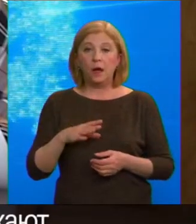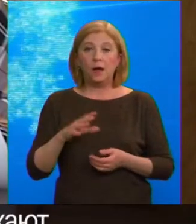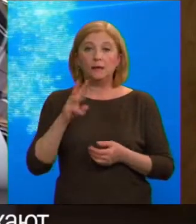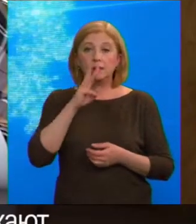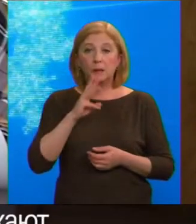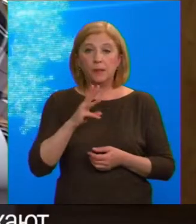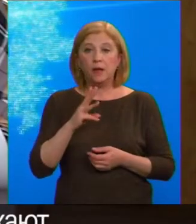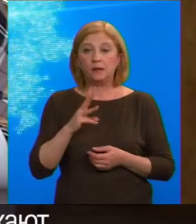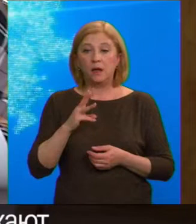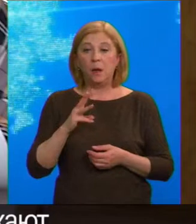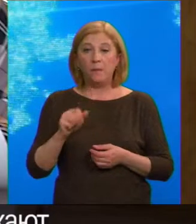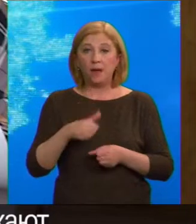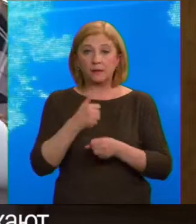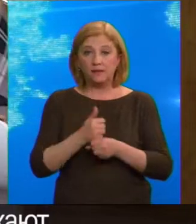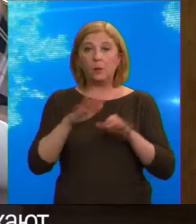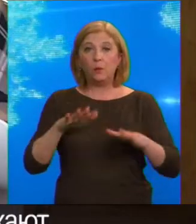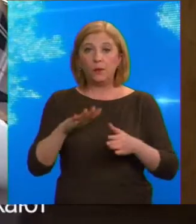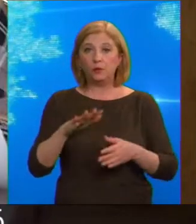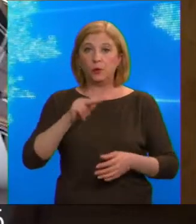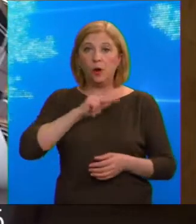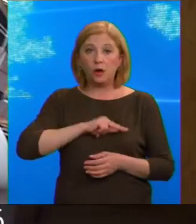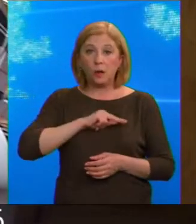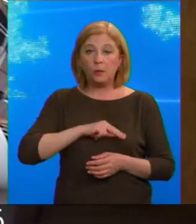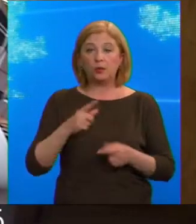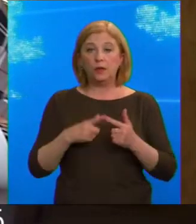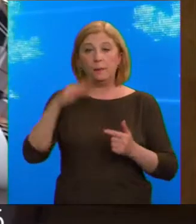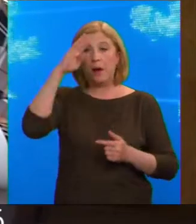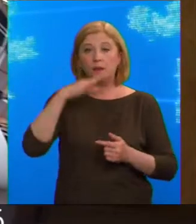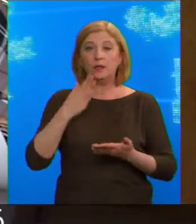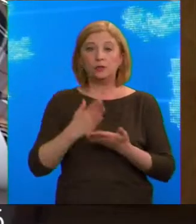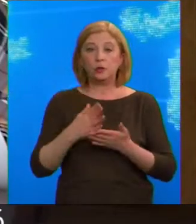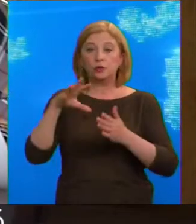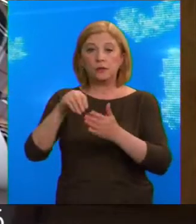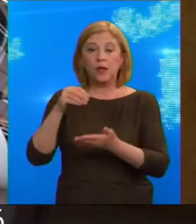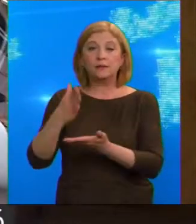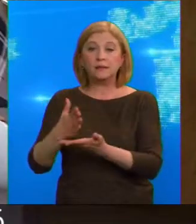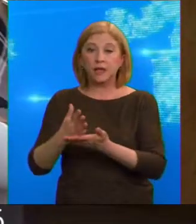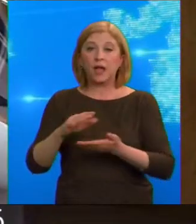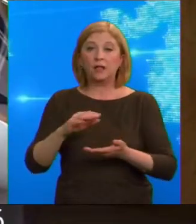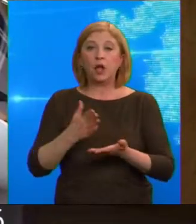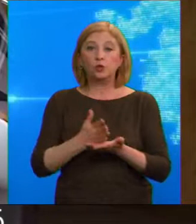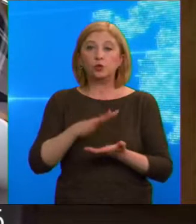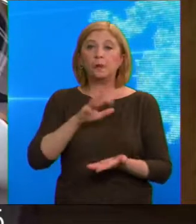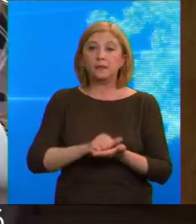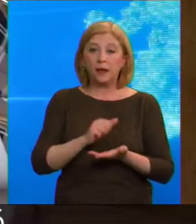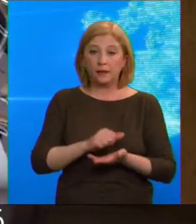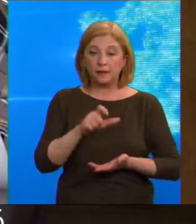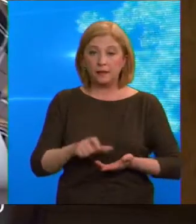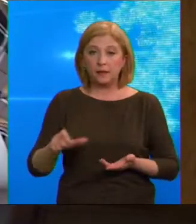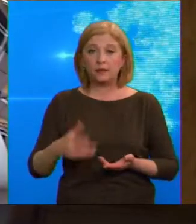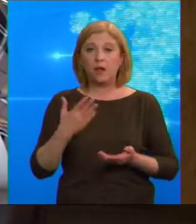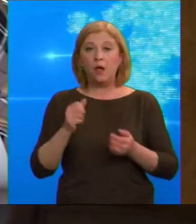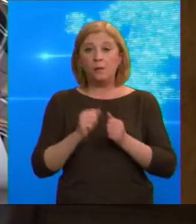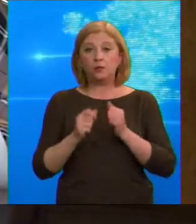заработная плата по основному месту работы, либо отец должен состоять в службе занятости, либо это может быть